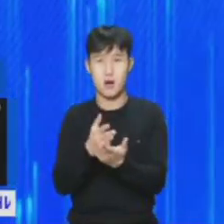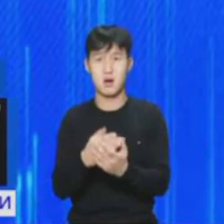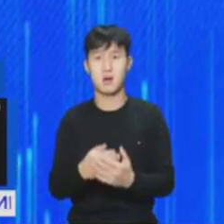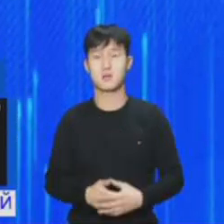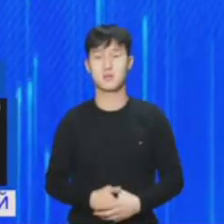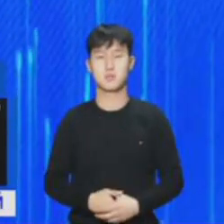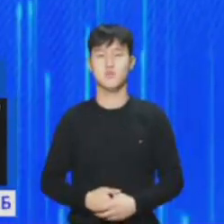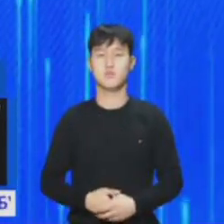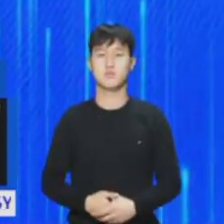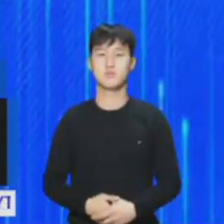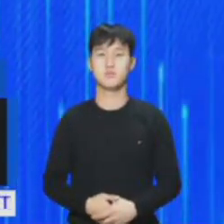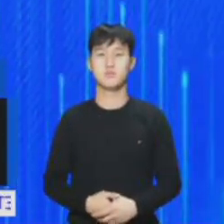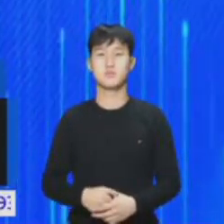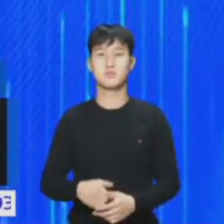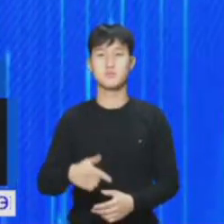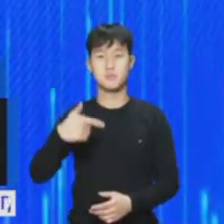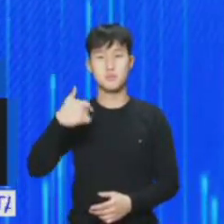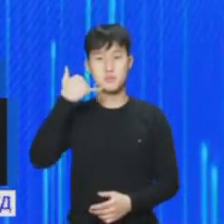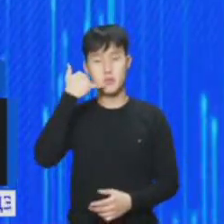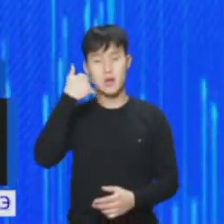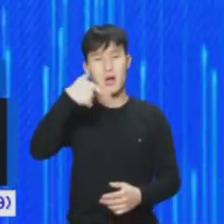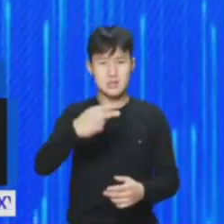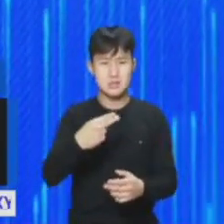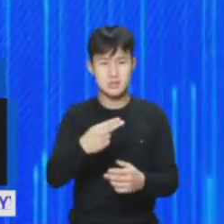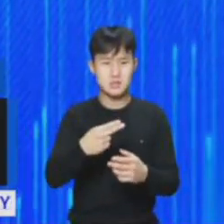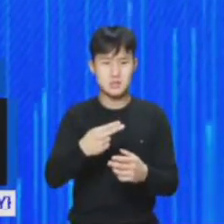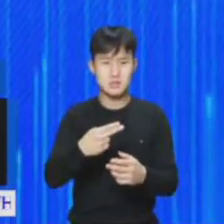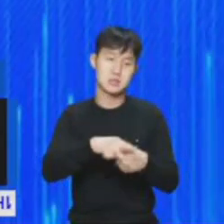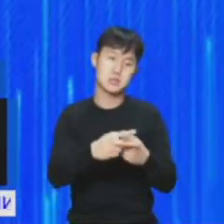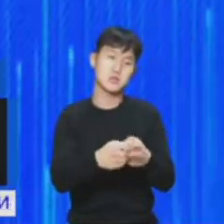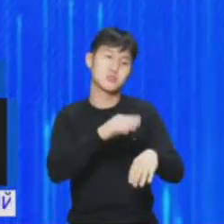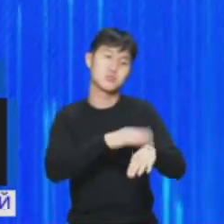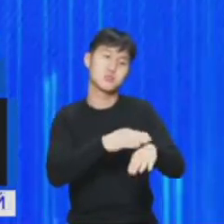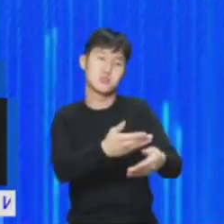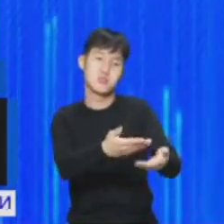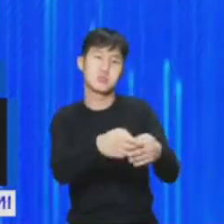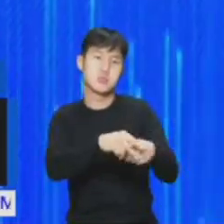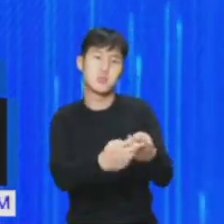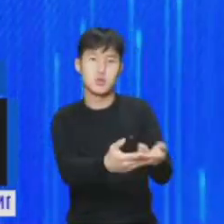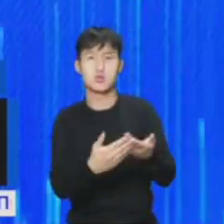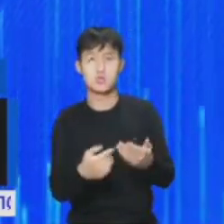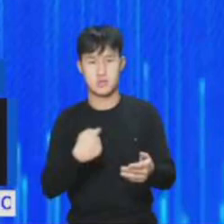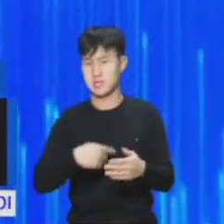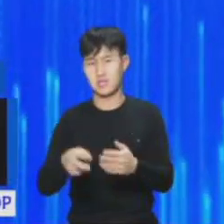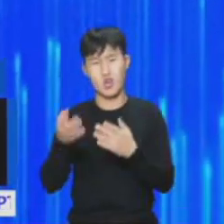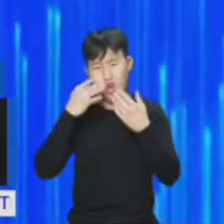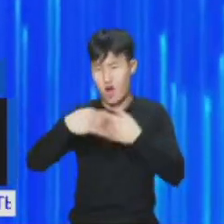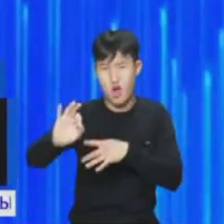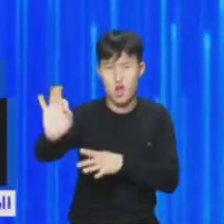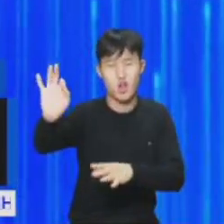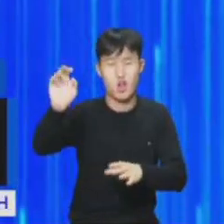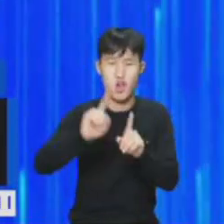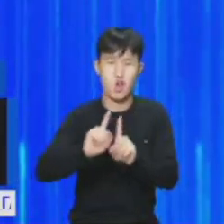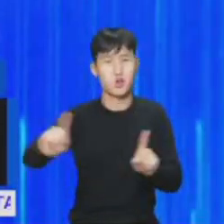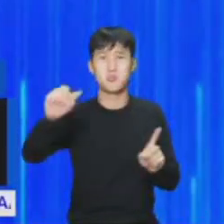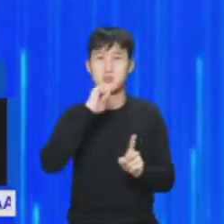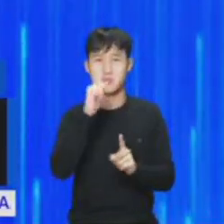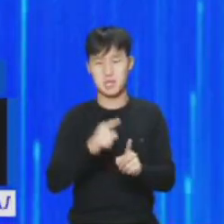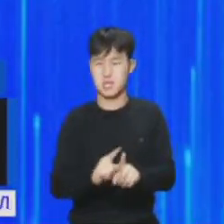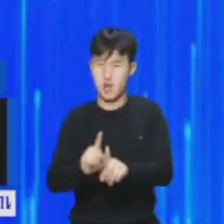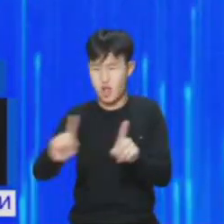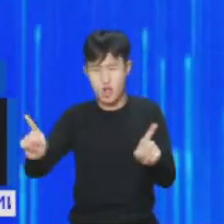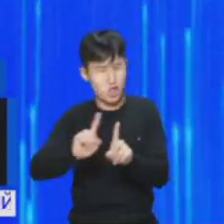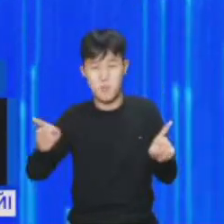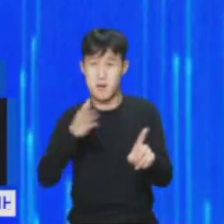бол гар утас гацчлаа засаад өгөөч гэдэг энэ бол надаас хүртэл холддоггүй. Тэгэхээр та нараас бол угсаа холдохгүй байгаа нь